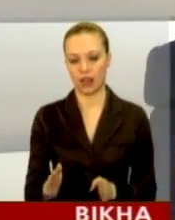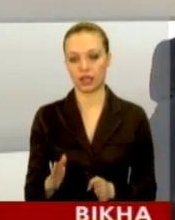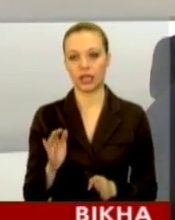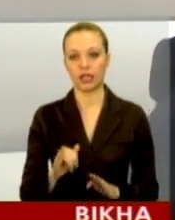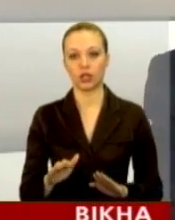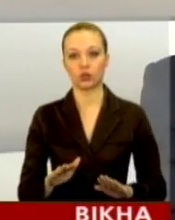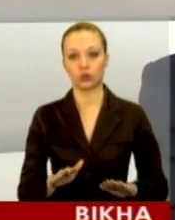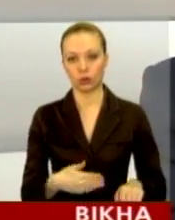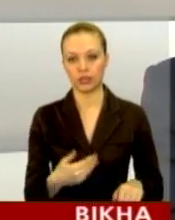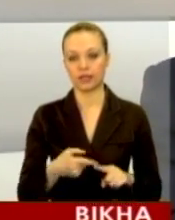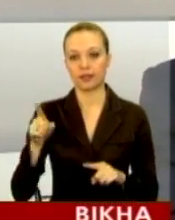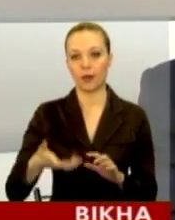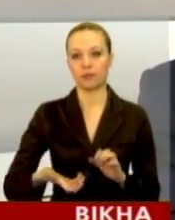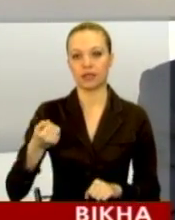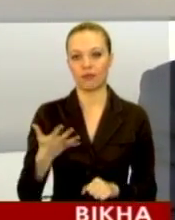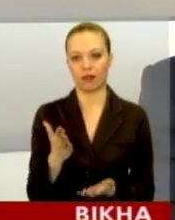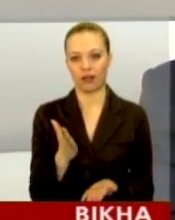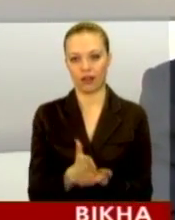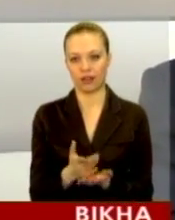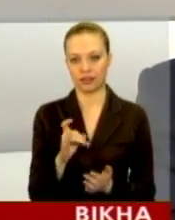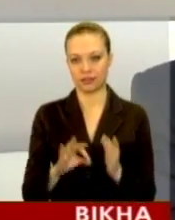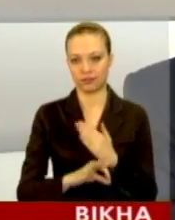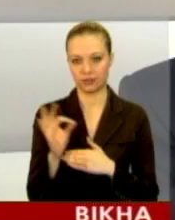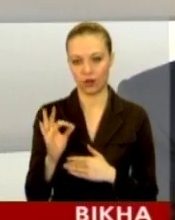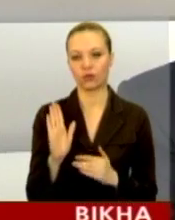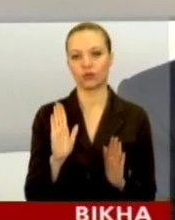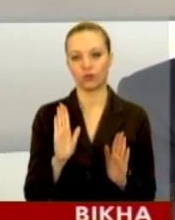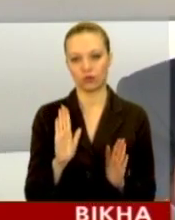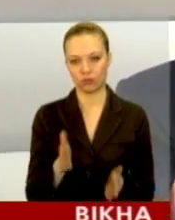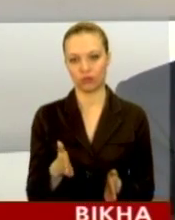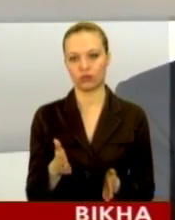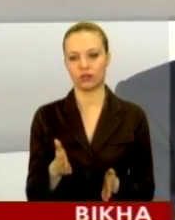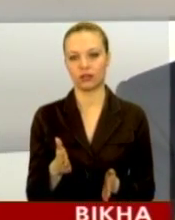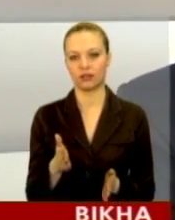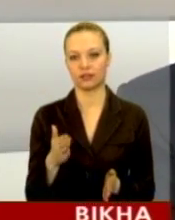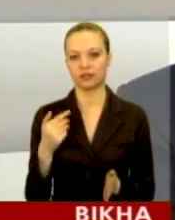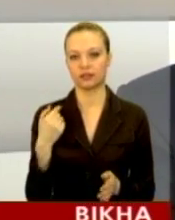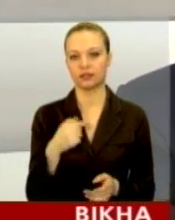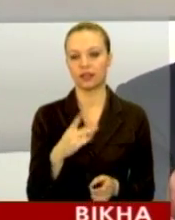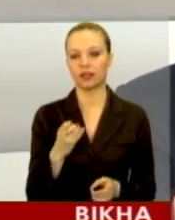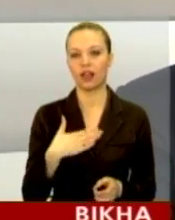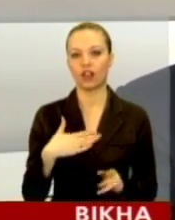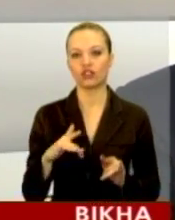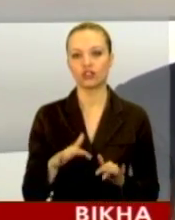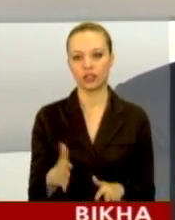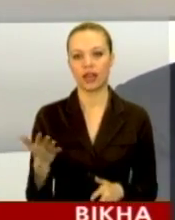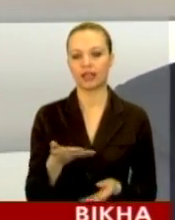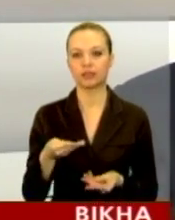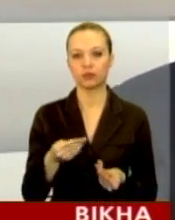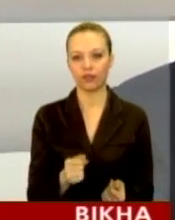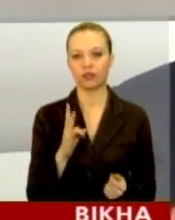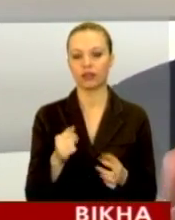Тоді та підтримка, яка є з Заходу, буде лягати на наші дії, які спрямовані